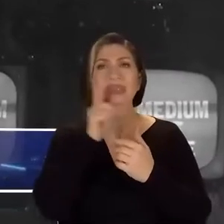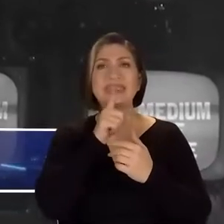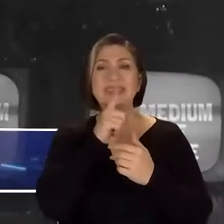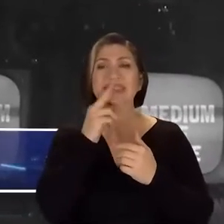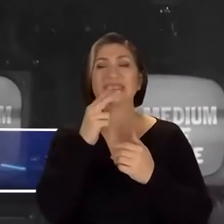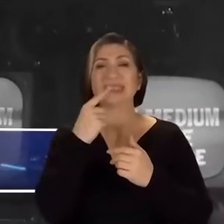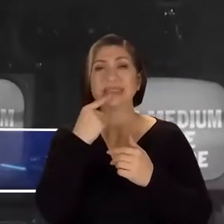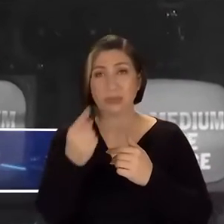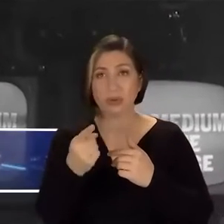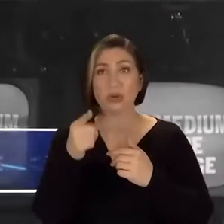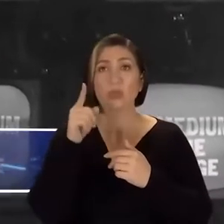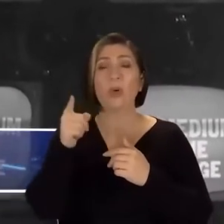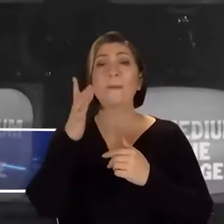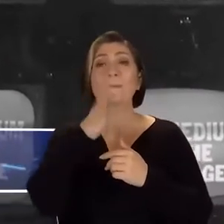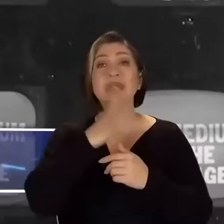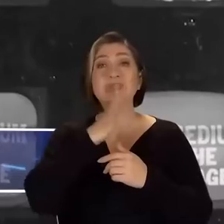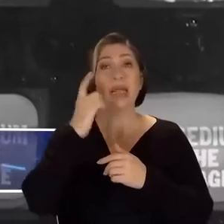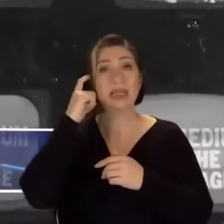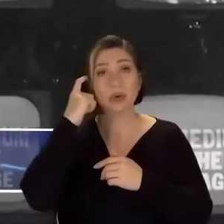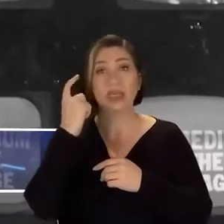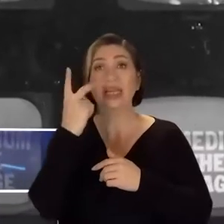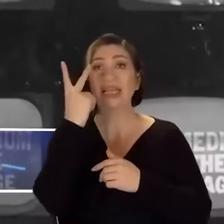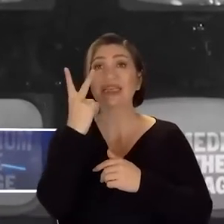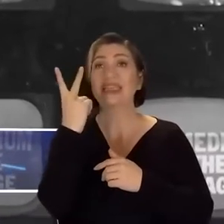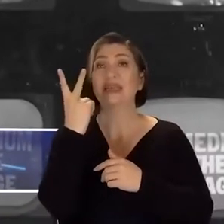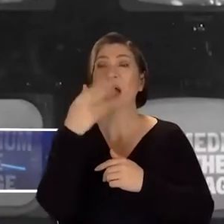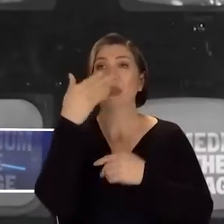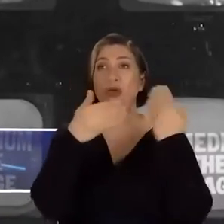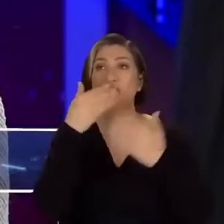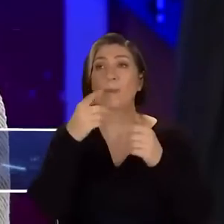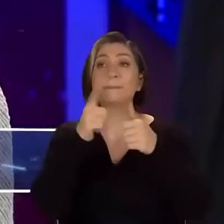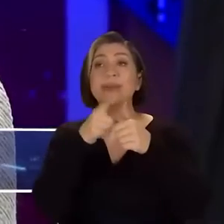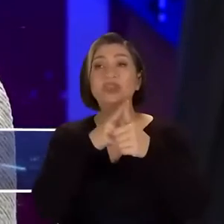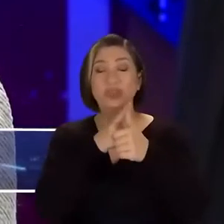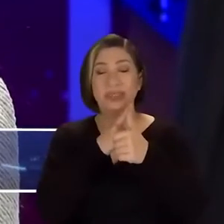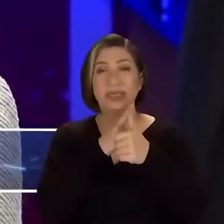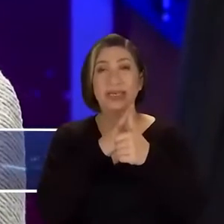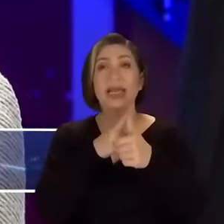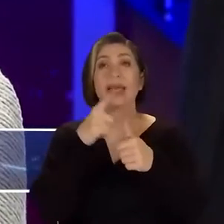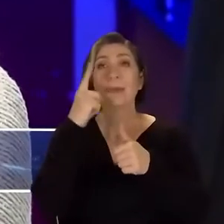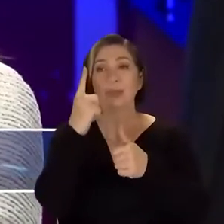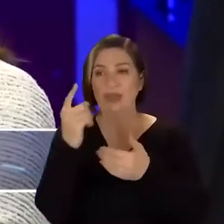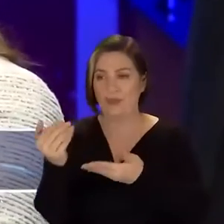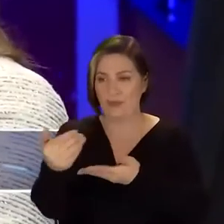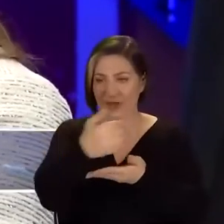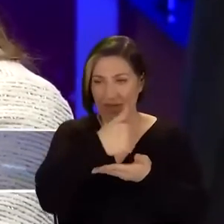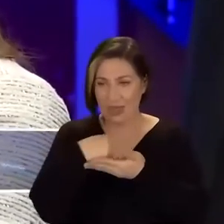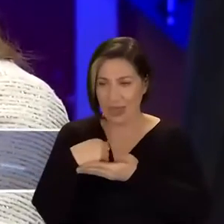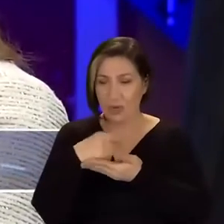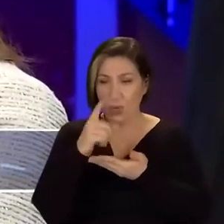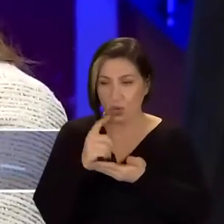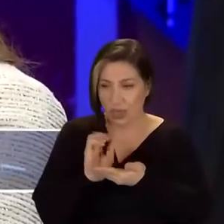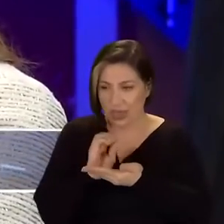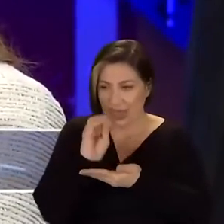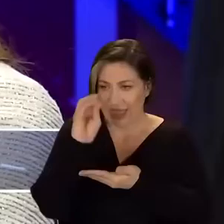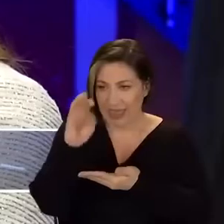medium is the message dediği o bilimsel teorisi iki şeyi ifade ediyor. Birincisi bir veri onu